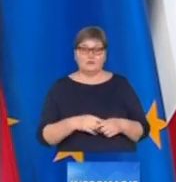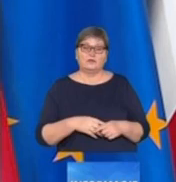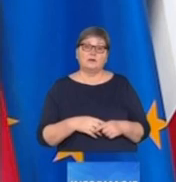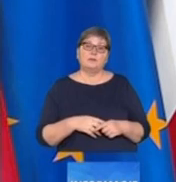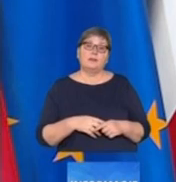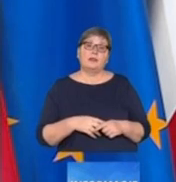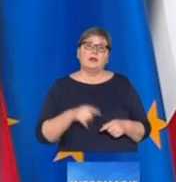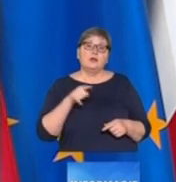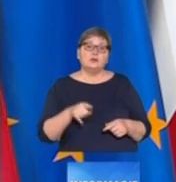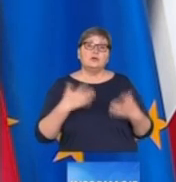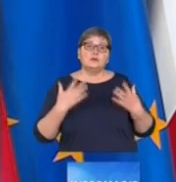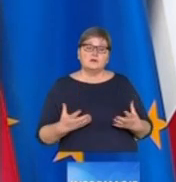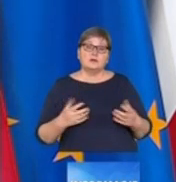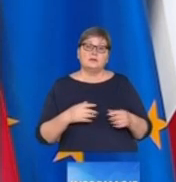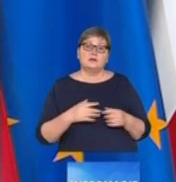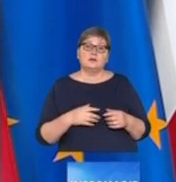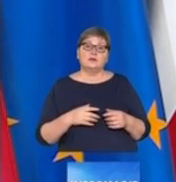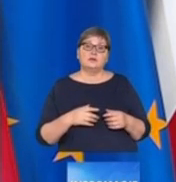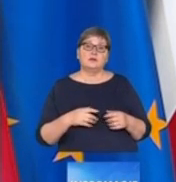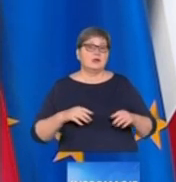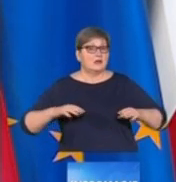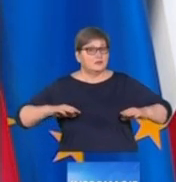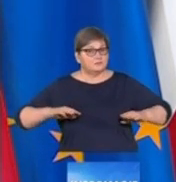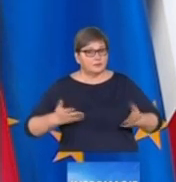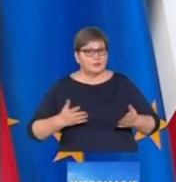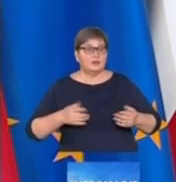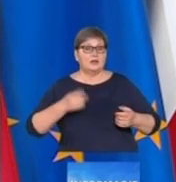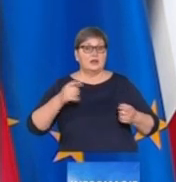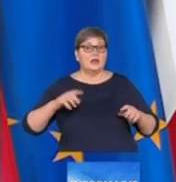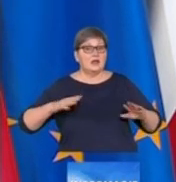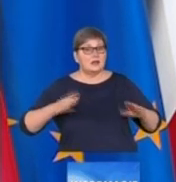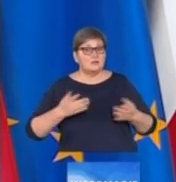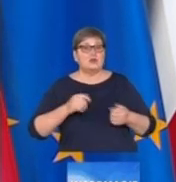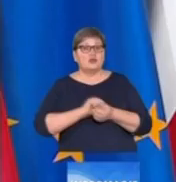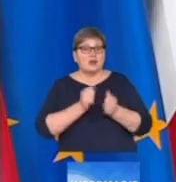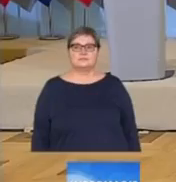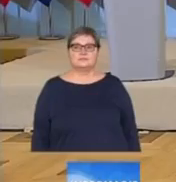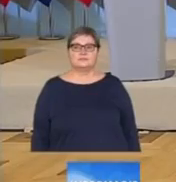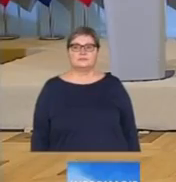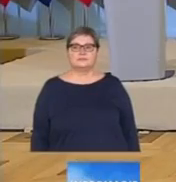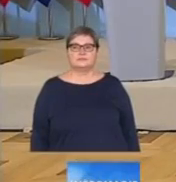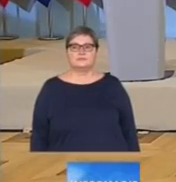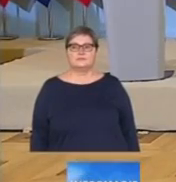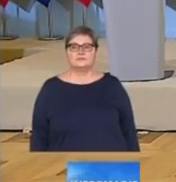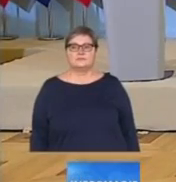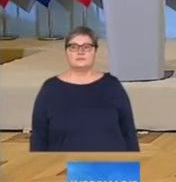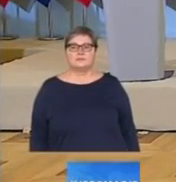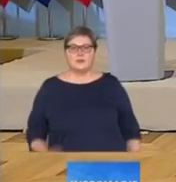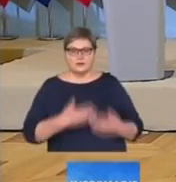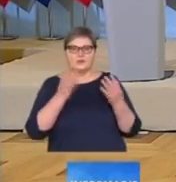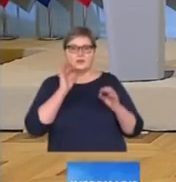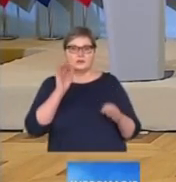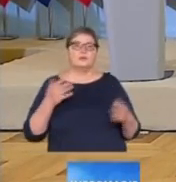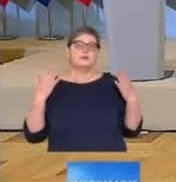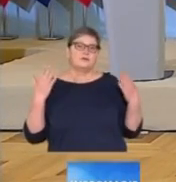tutaj chcielibyśmy ograniczyć bariery, wyeliminować te bariery legislacyjne. Kolejnym wyzwaniem będą nowe